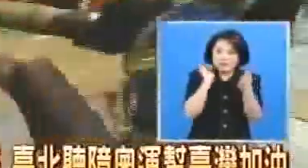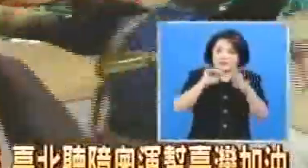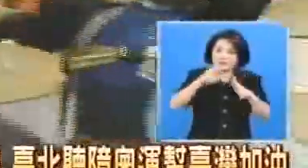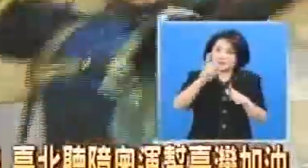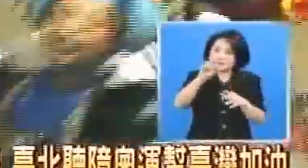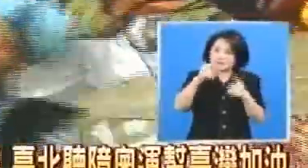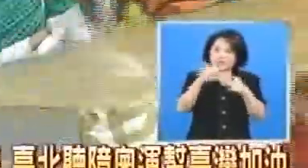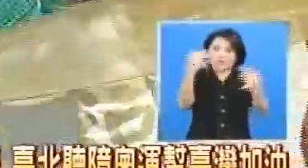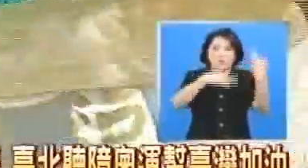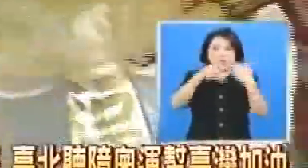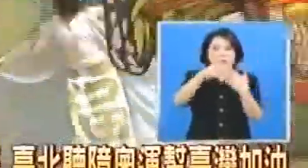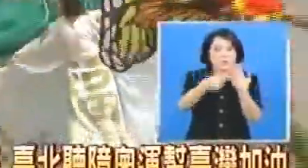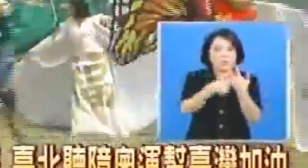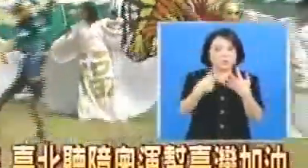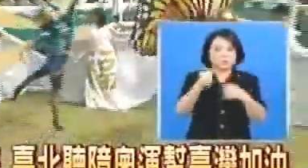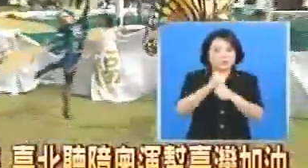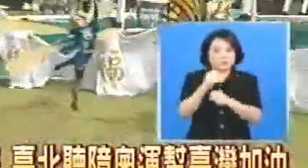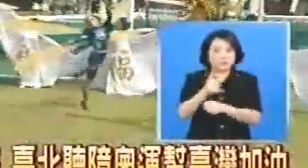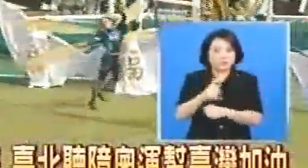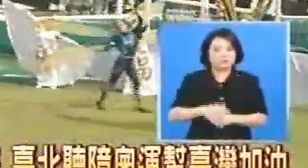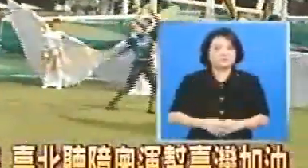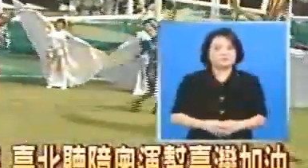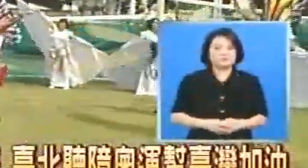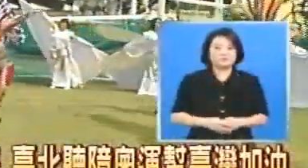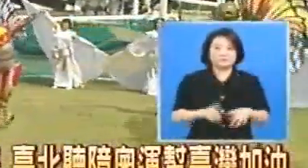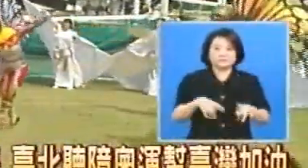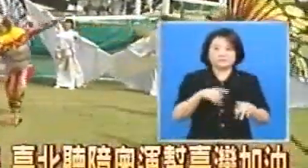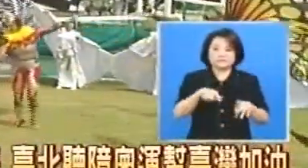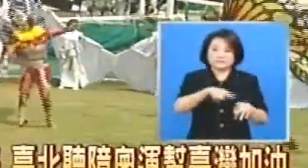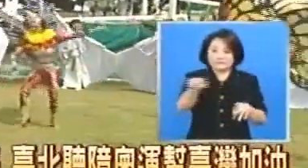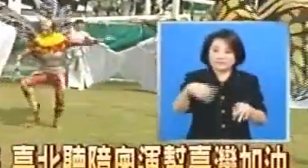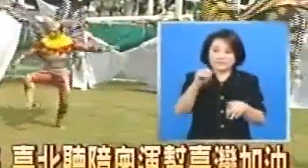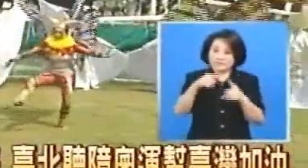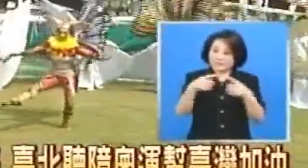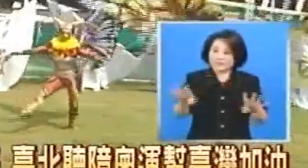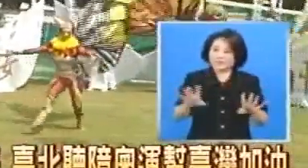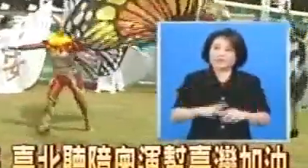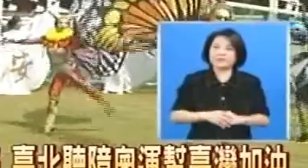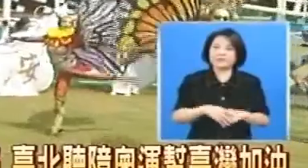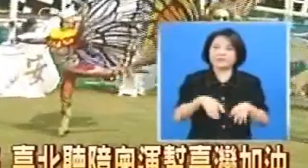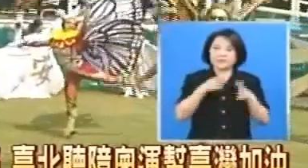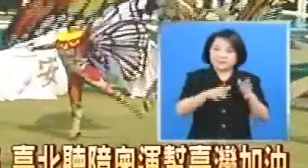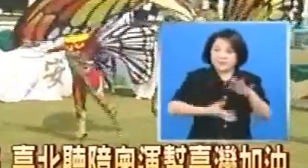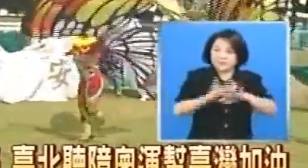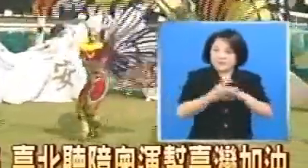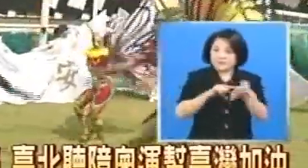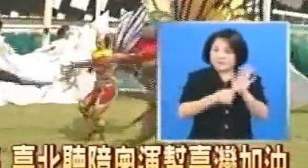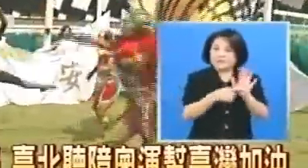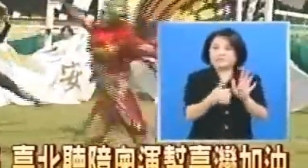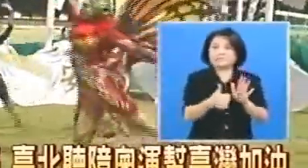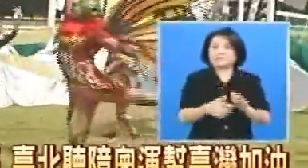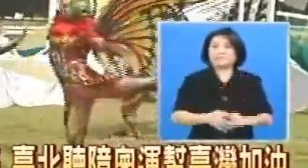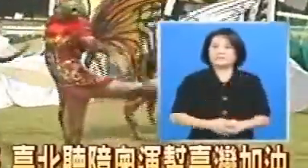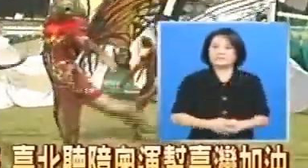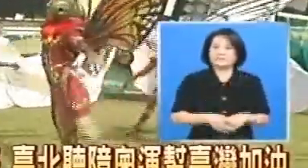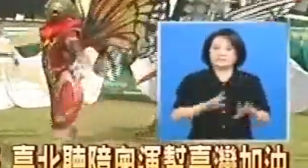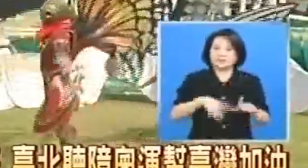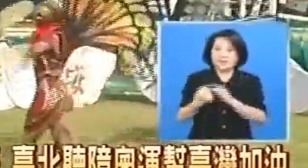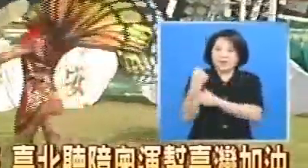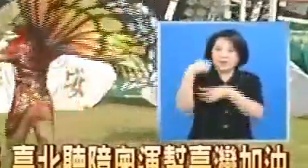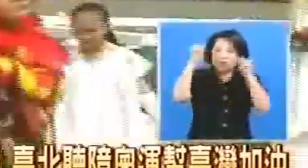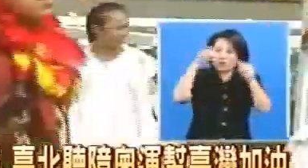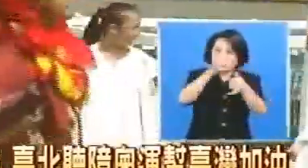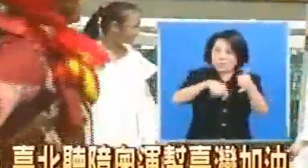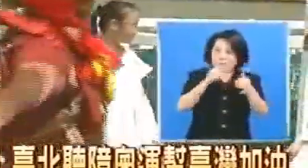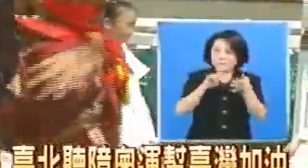有20,000名来自世界各国的听障选手跟工作人员来到台湾，要将最好的表现出来。这一股运动